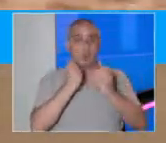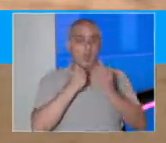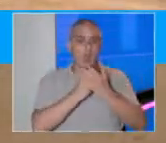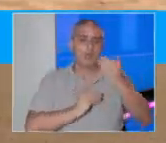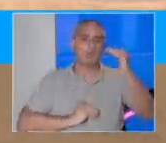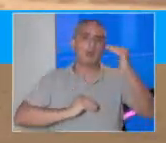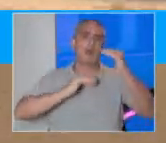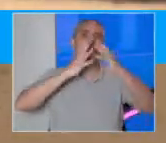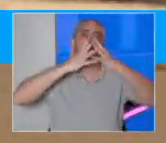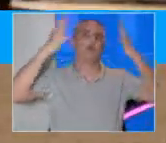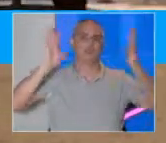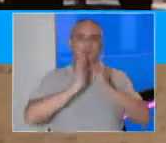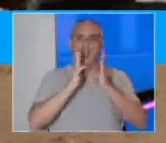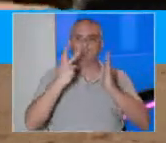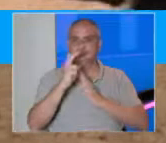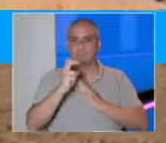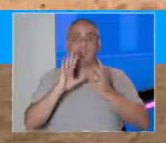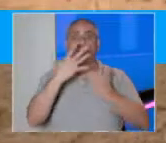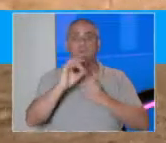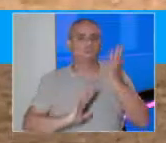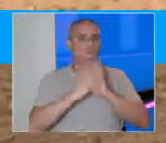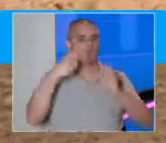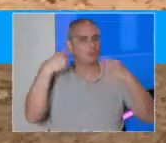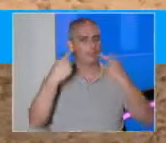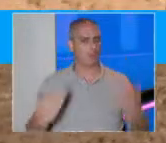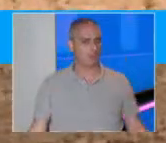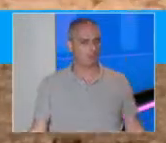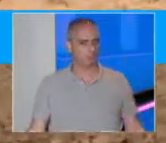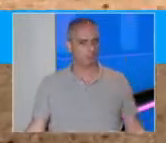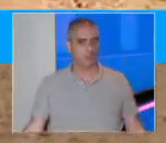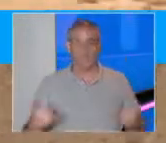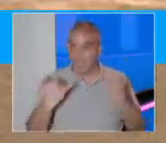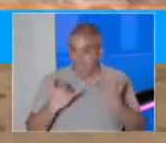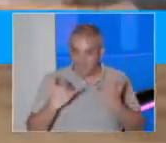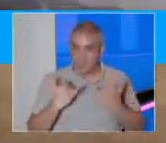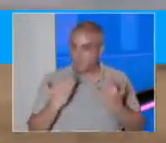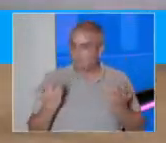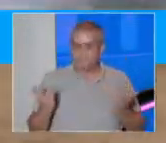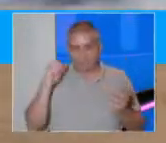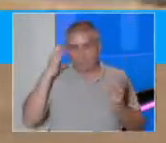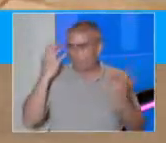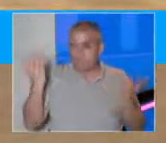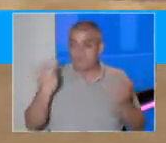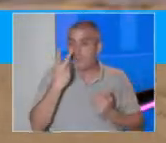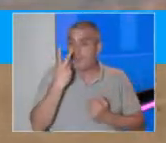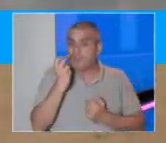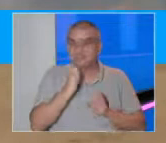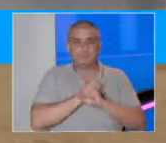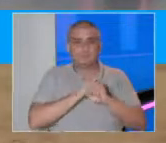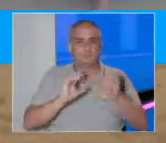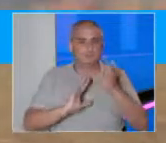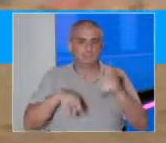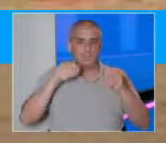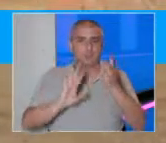מגיע לממדים של 19, 20, 50 שריפות ביום. היום, זה פשוט לא נורמלי ש-20 שדות נשרפו